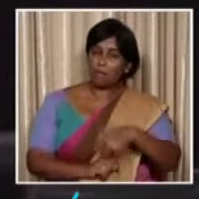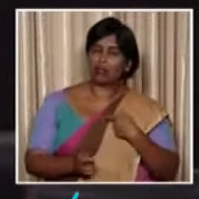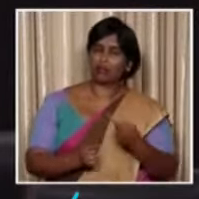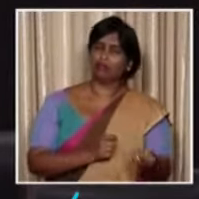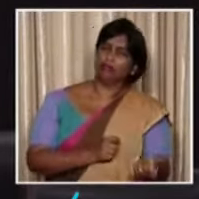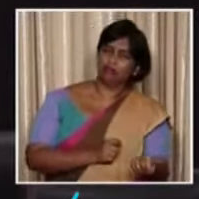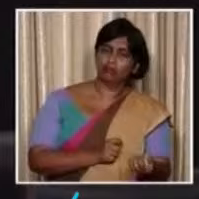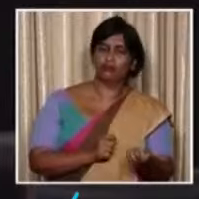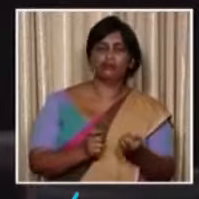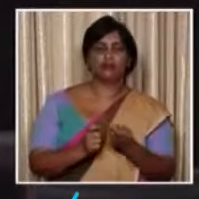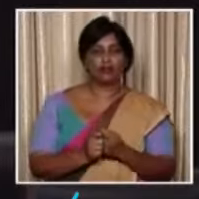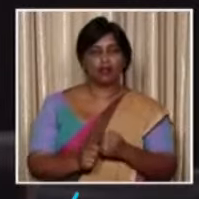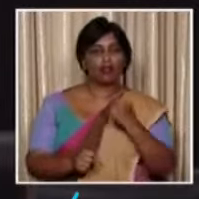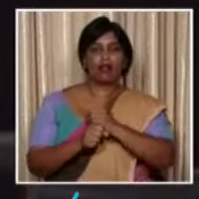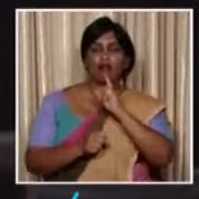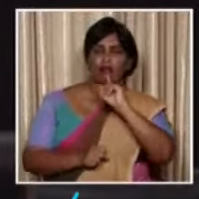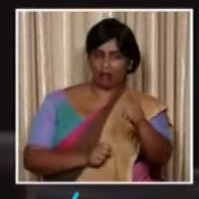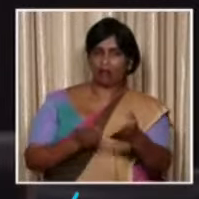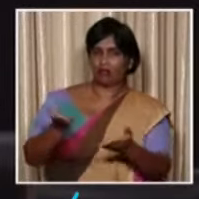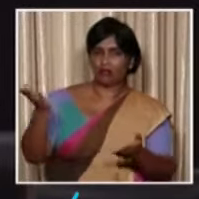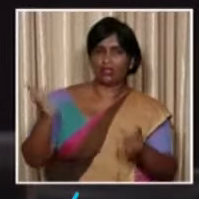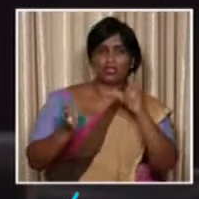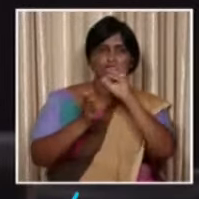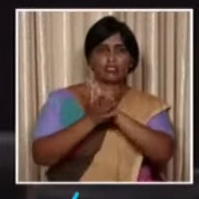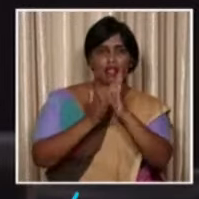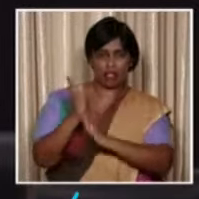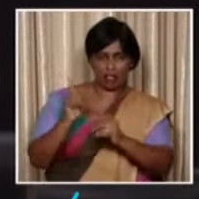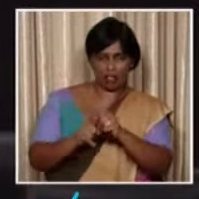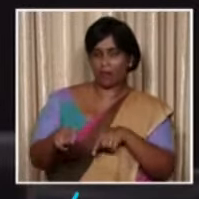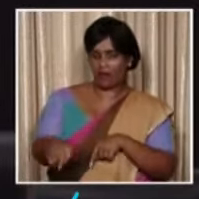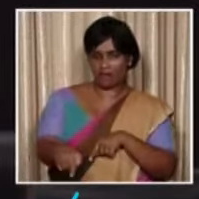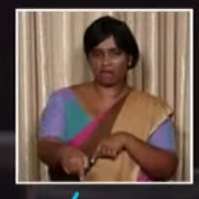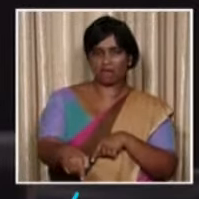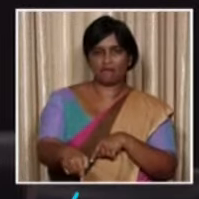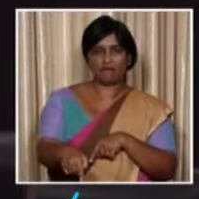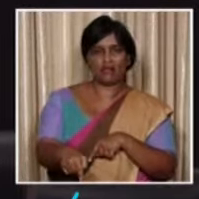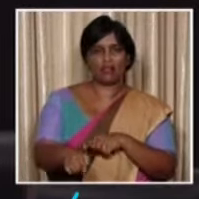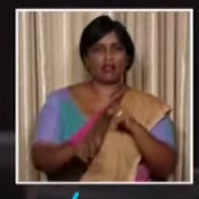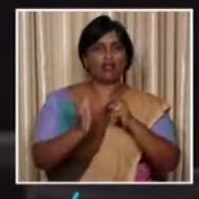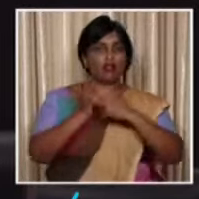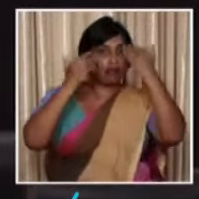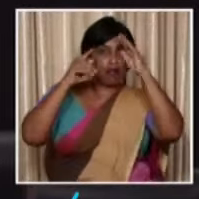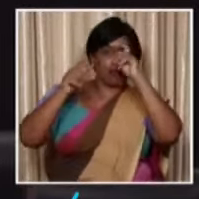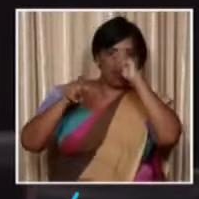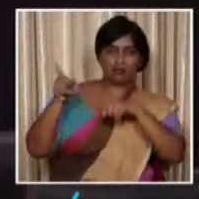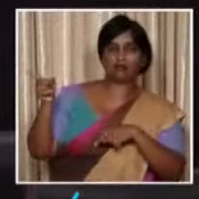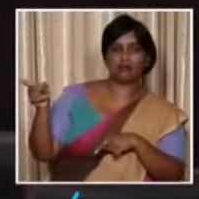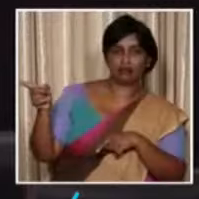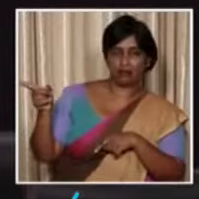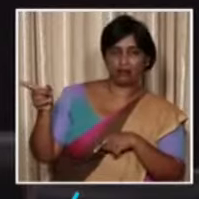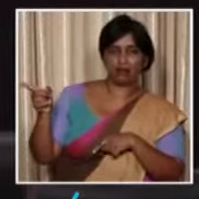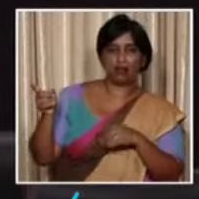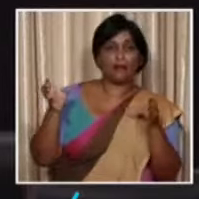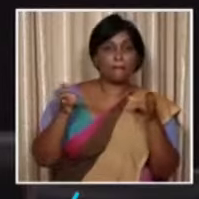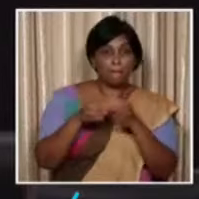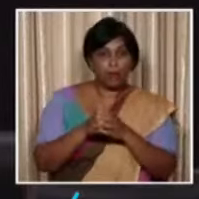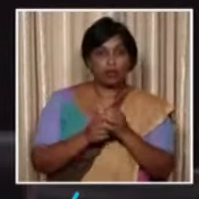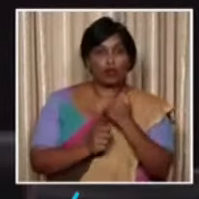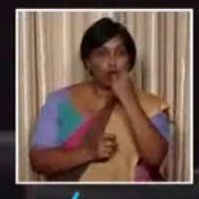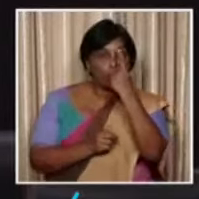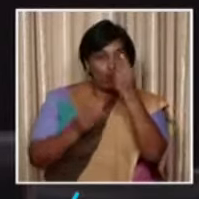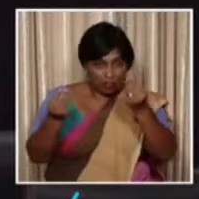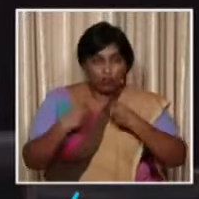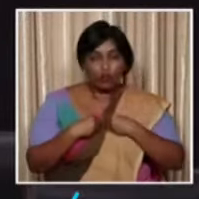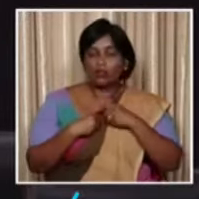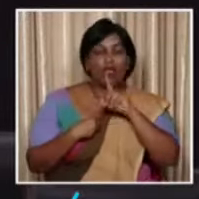වීලම් කරේ ආණ්ඩුව මේ ඉන්නවා චමල් රාජපක්ෂ මහත්තයා ඉන්නවා නාමල් රාජපක්ෂ මහත්තයා ඉන්නවා පක්ෂෙමට රුපියලක් දීලා